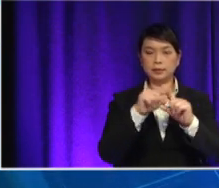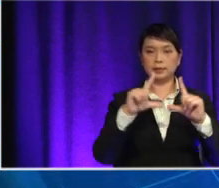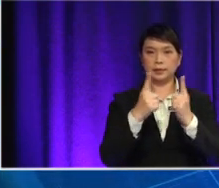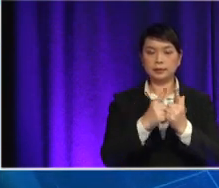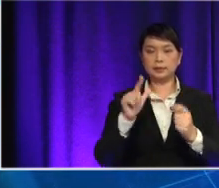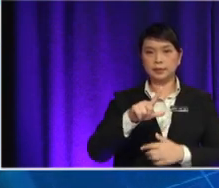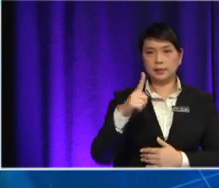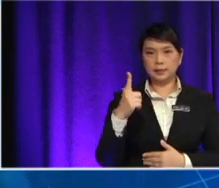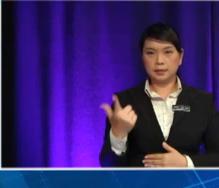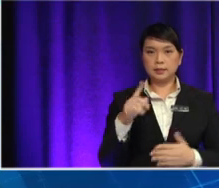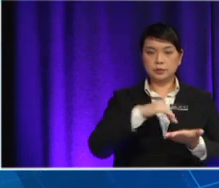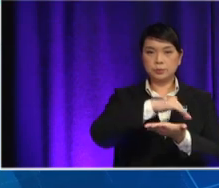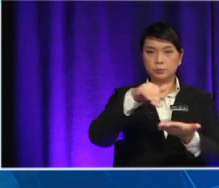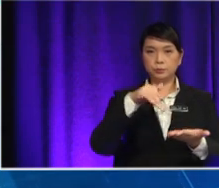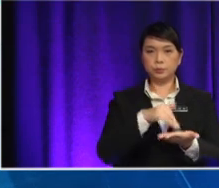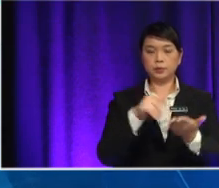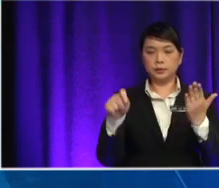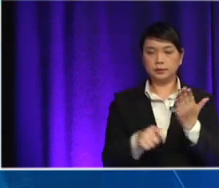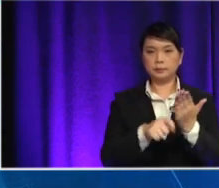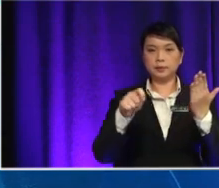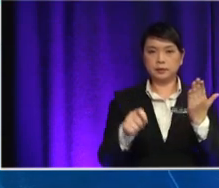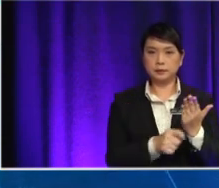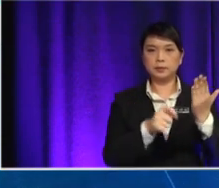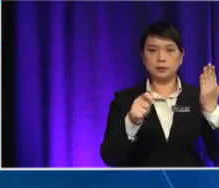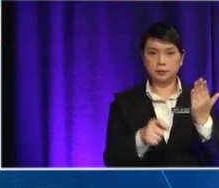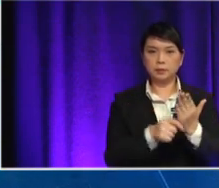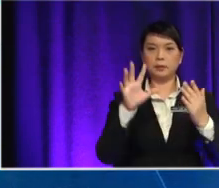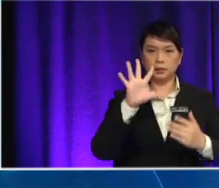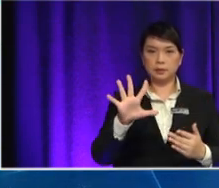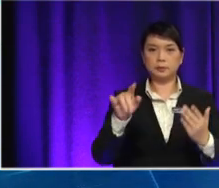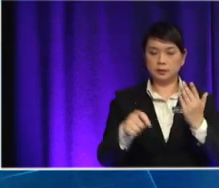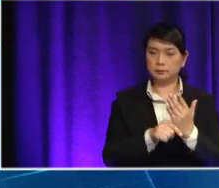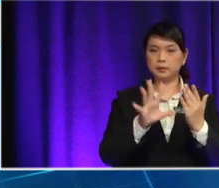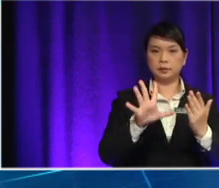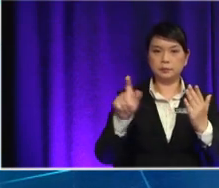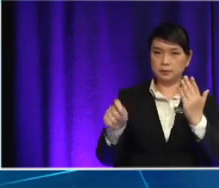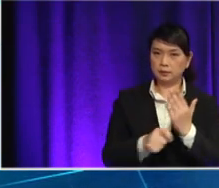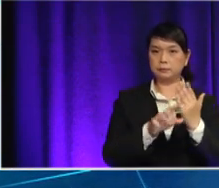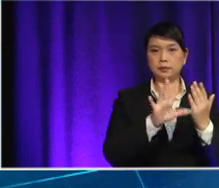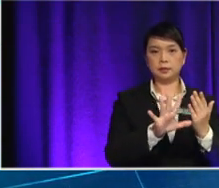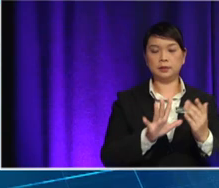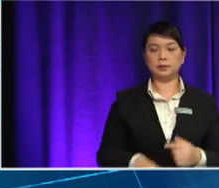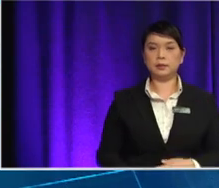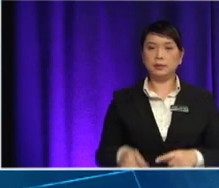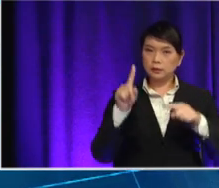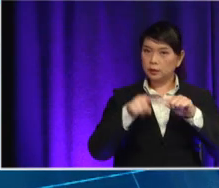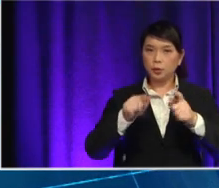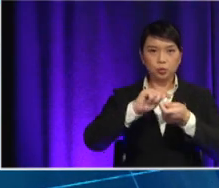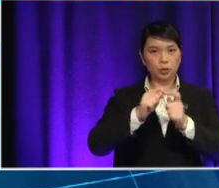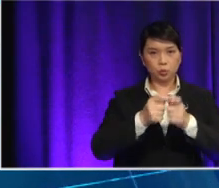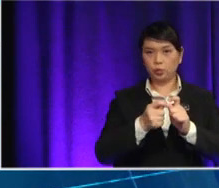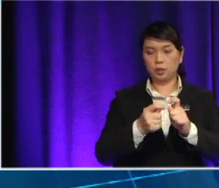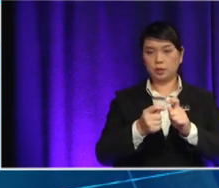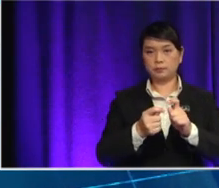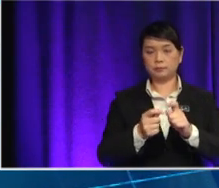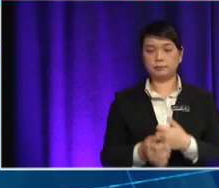satu kelas semua tambah dengan 5. Kalau kata tambah 6, dia tambah 6 semua. Dia tak boleh lompat-lompat, Nisa. Dia